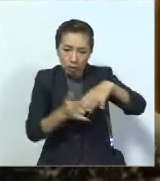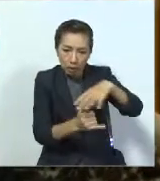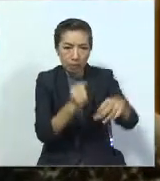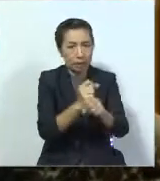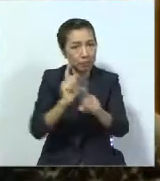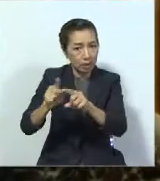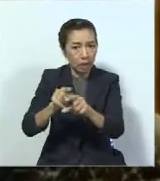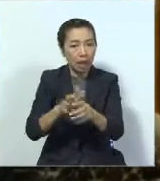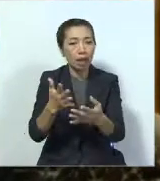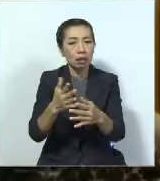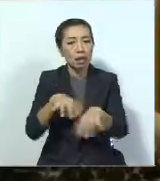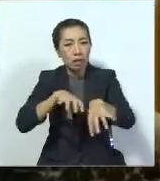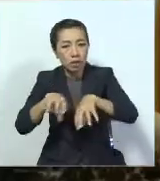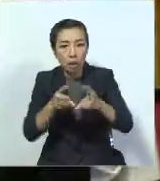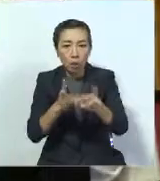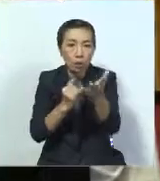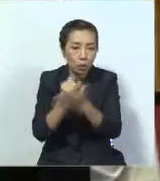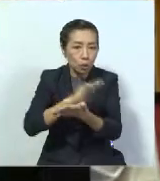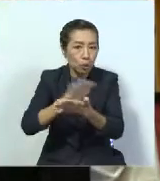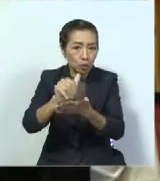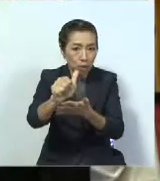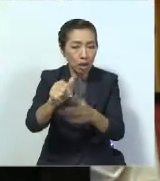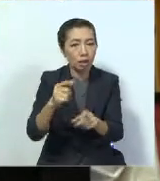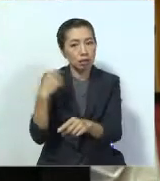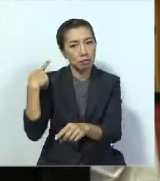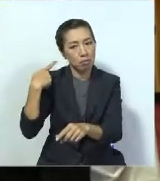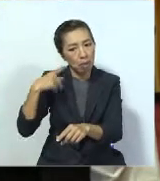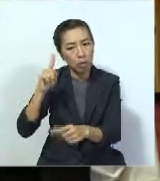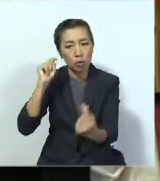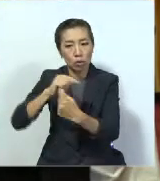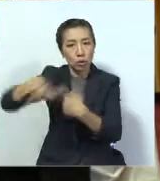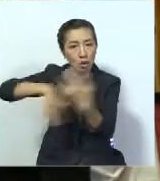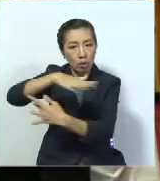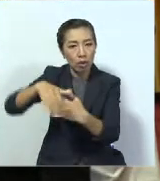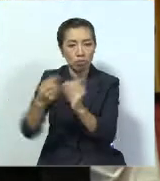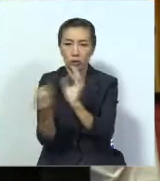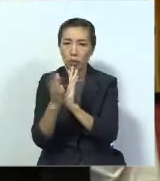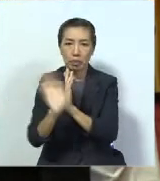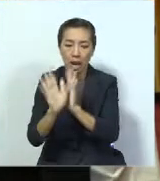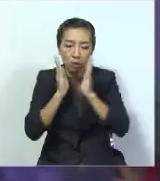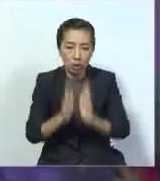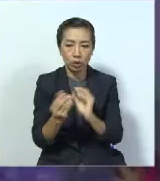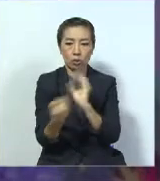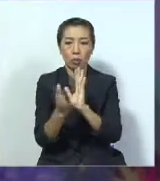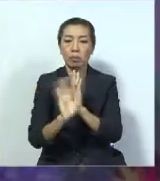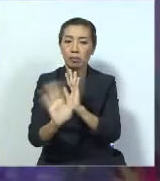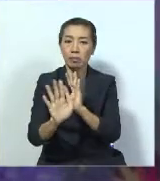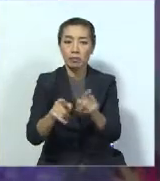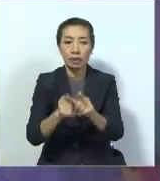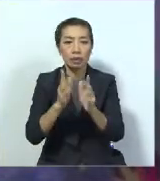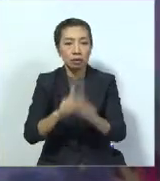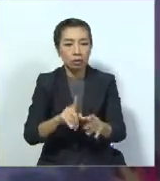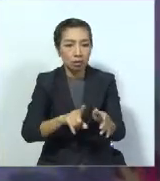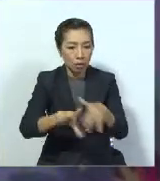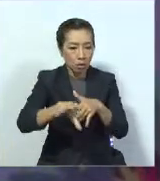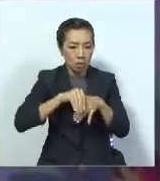งปฏิกูลอย่างถูกสุขลักษณะหรือนำไปใช้ประโยชน์อย่างเป็นมิตรต่อสิ่งแวดล้อมโดยไม่ส่งผลกระทบต่อคนแล้วก็ลดการเจ็บป่วยจ